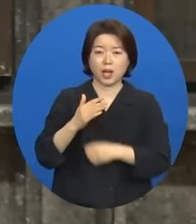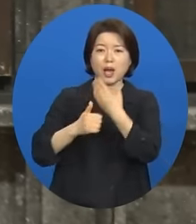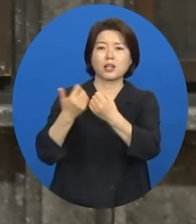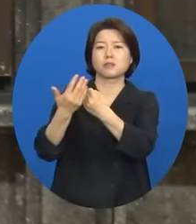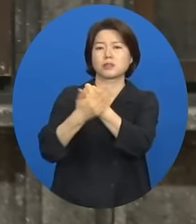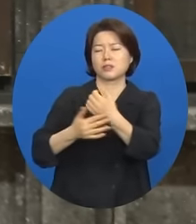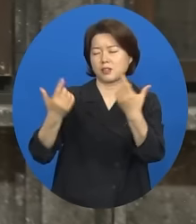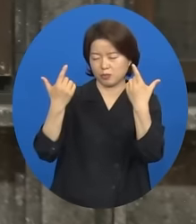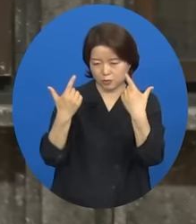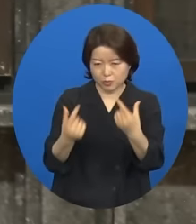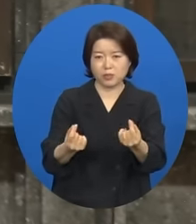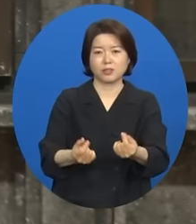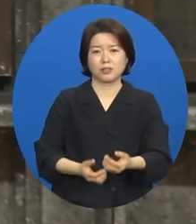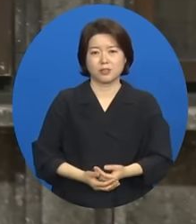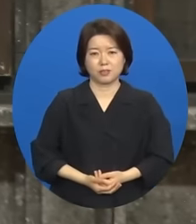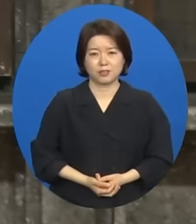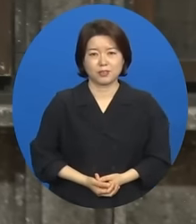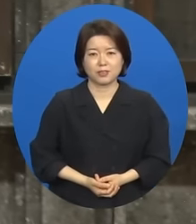은혜인 것입니다.